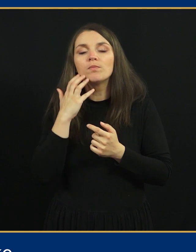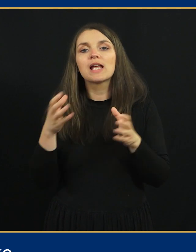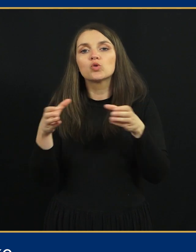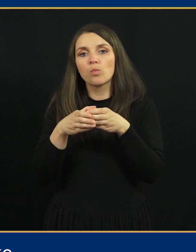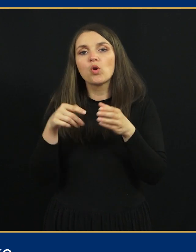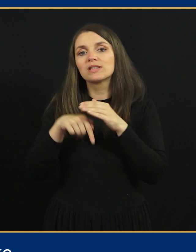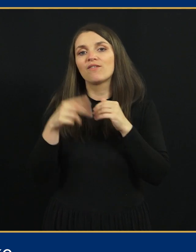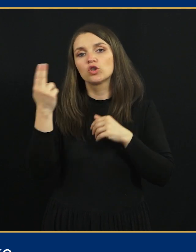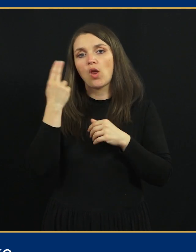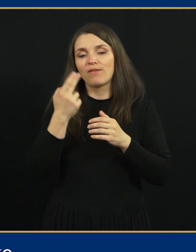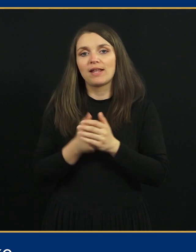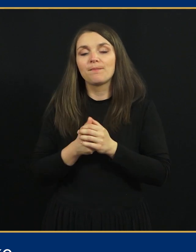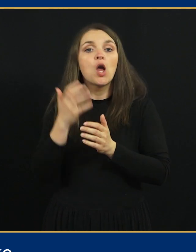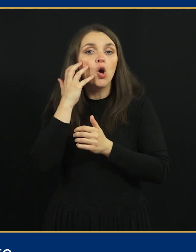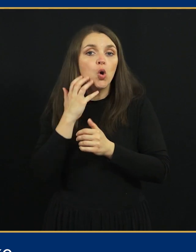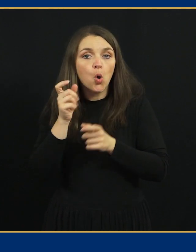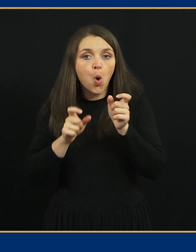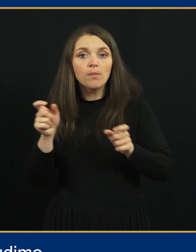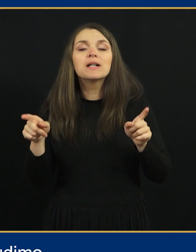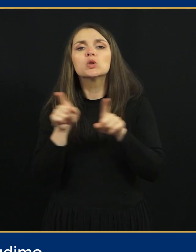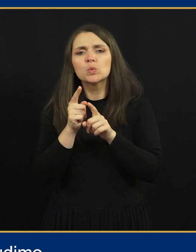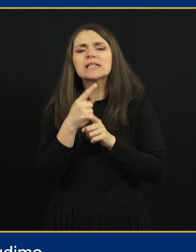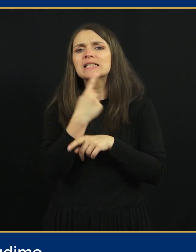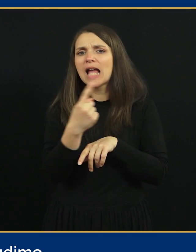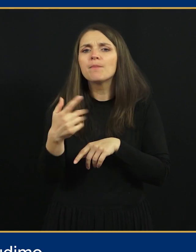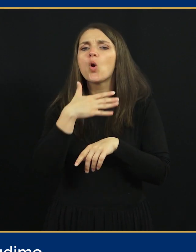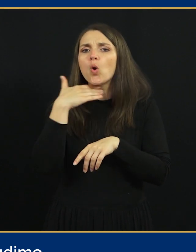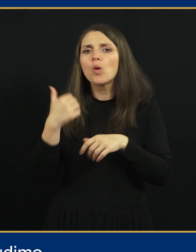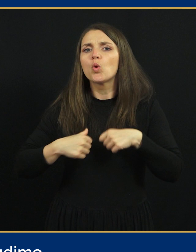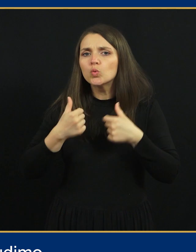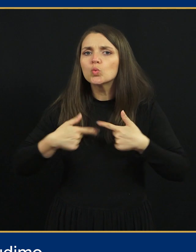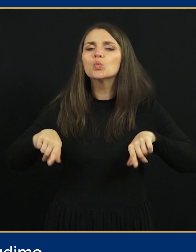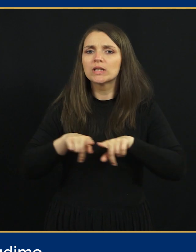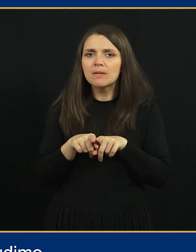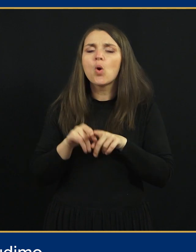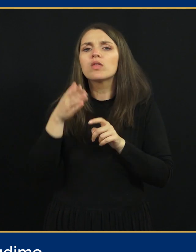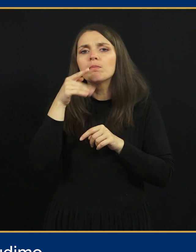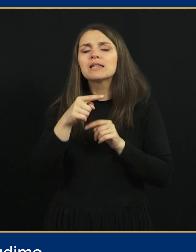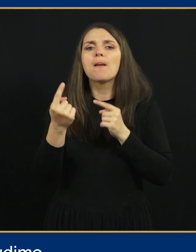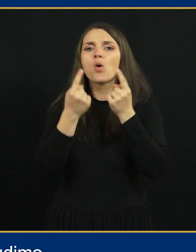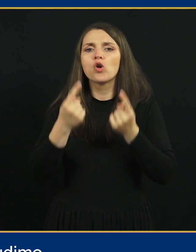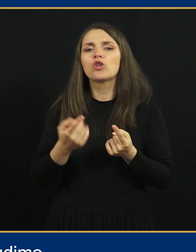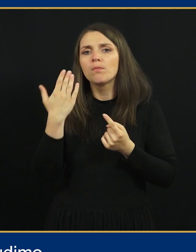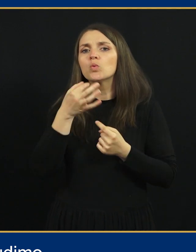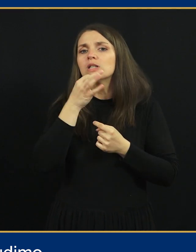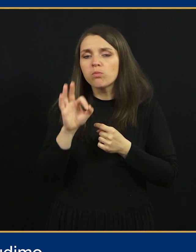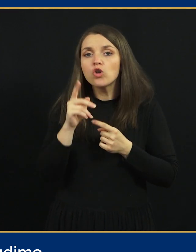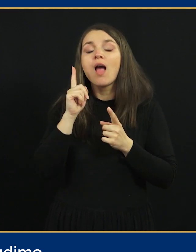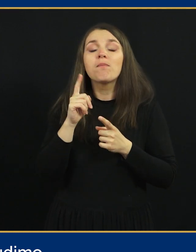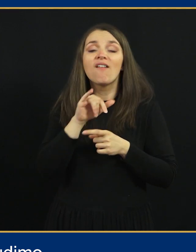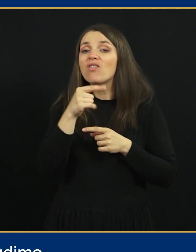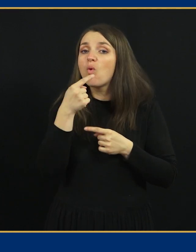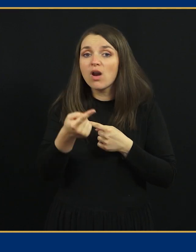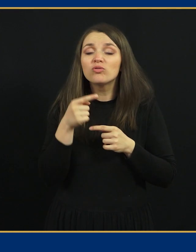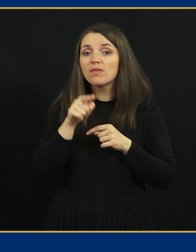položaja romske skupnosti v Sloveniji. Romi se tudi sami ogromno trudimo, da bi ta položaj bil